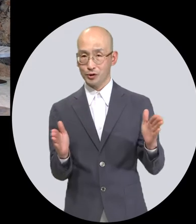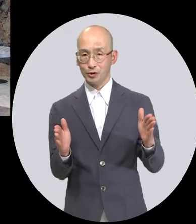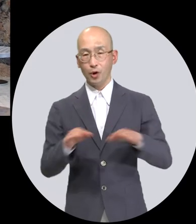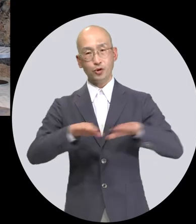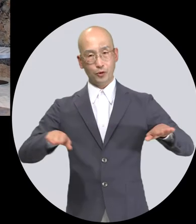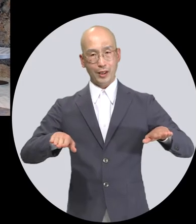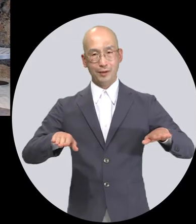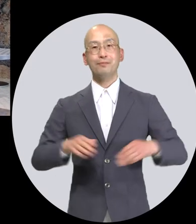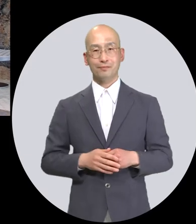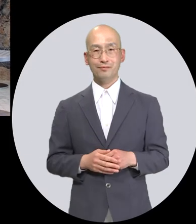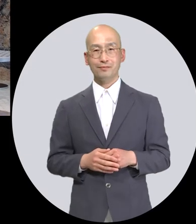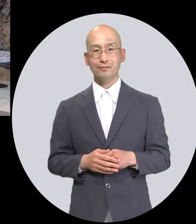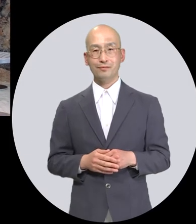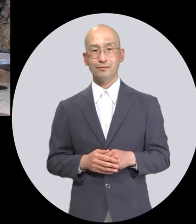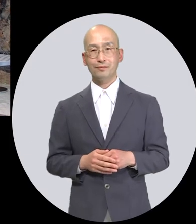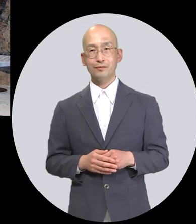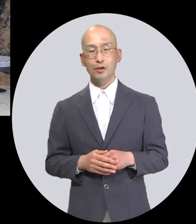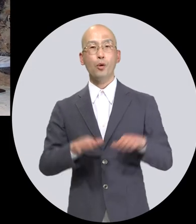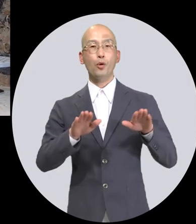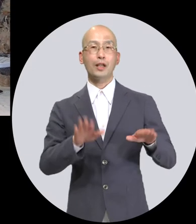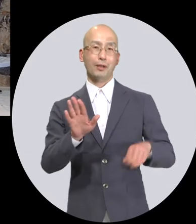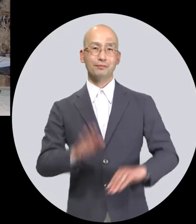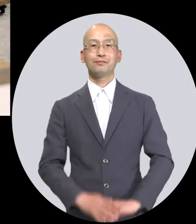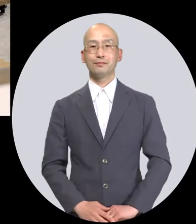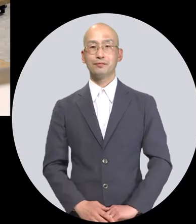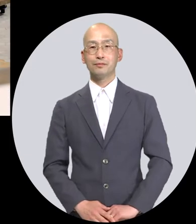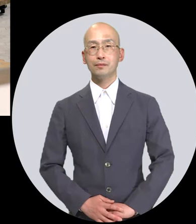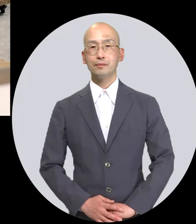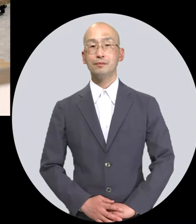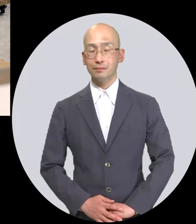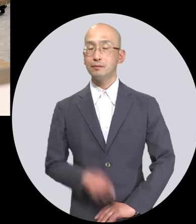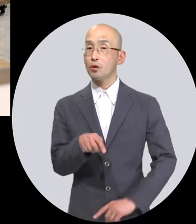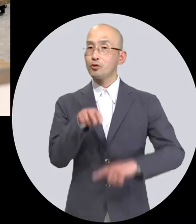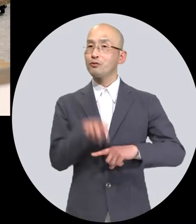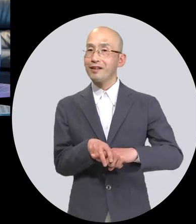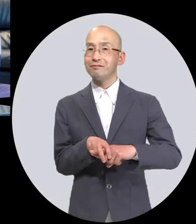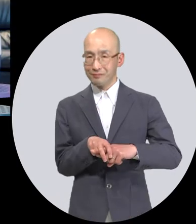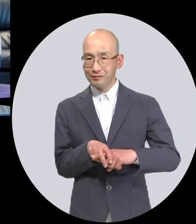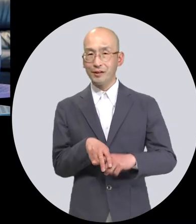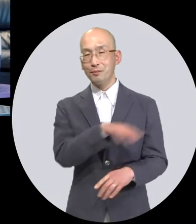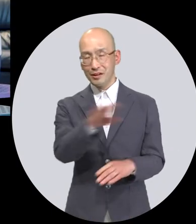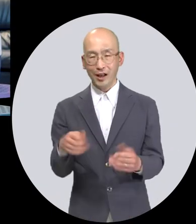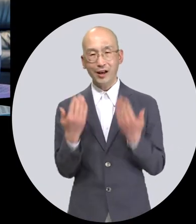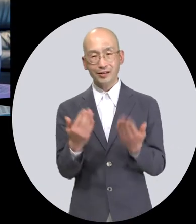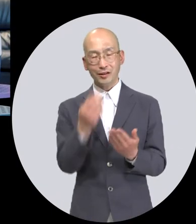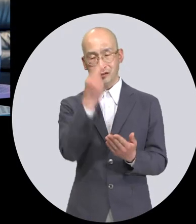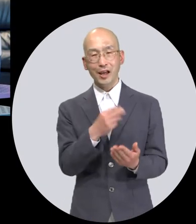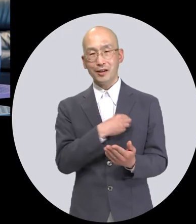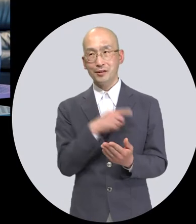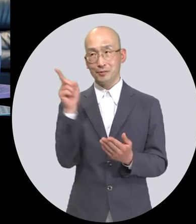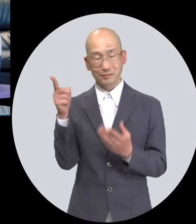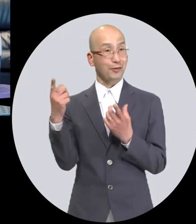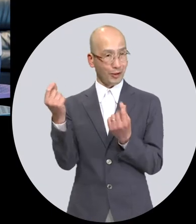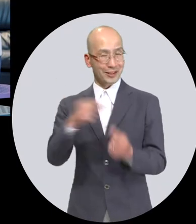机として、置かれてあります。 ここに座ってみんな学芸員になったつもりでいろいろラ